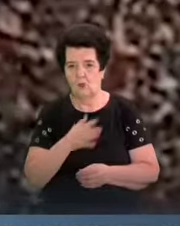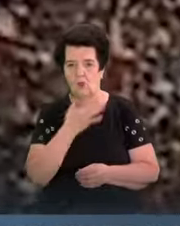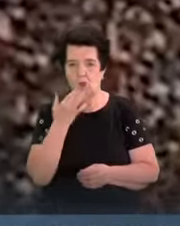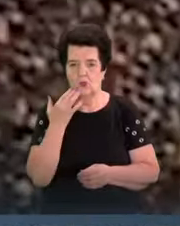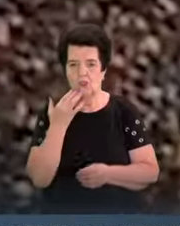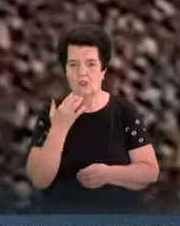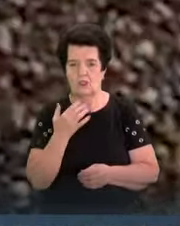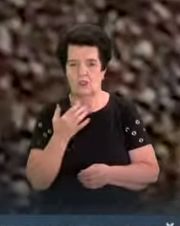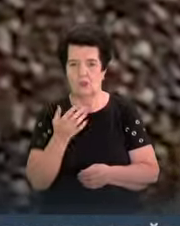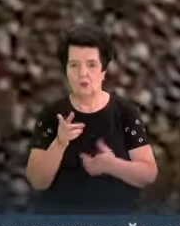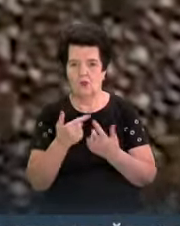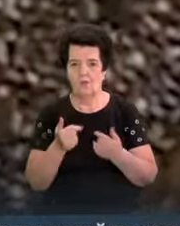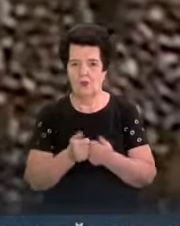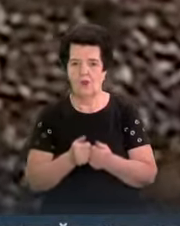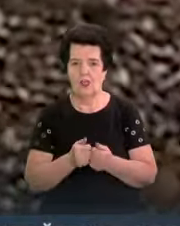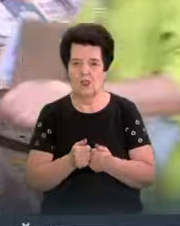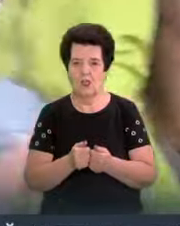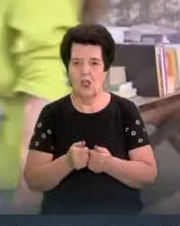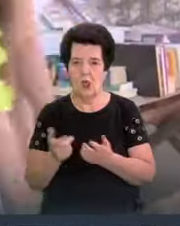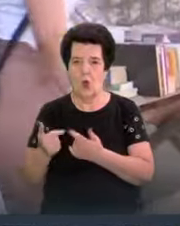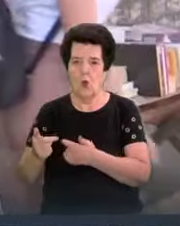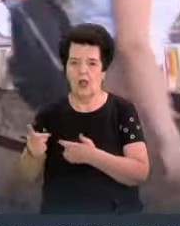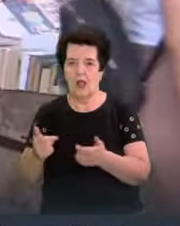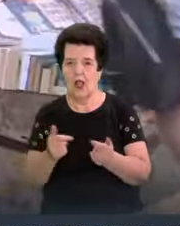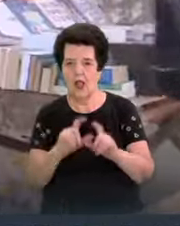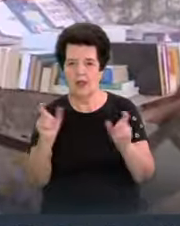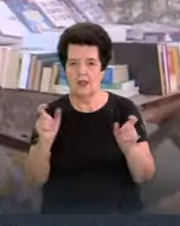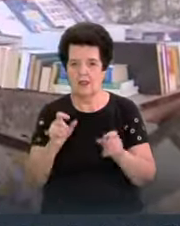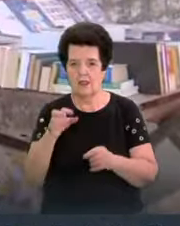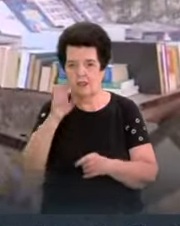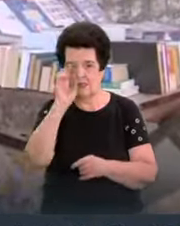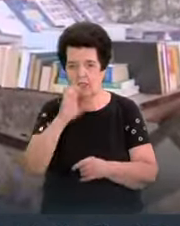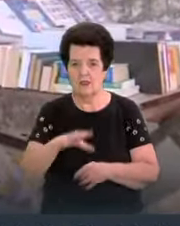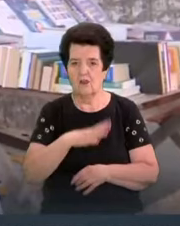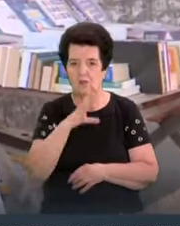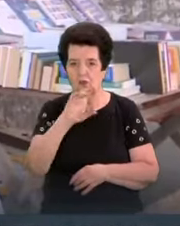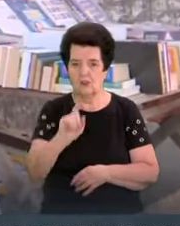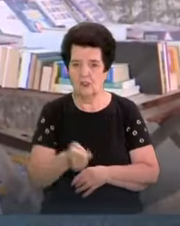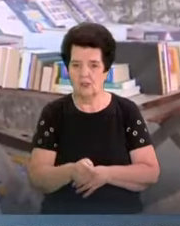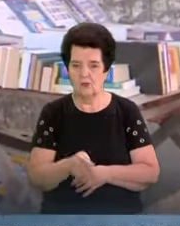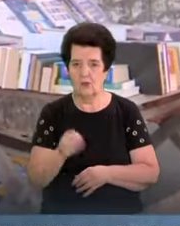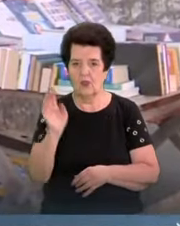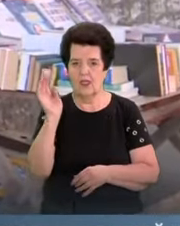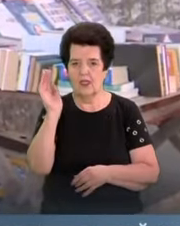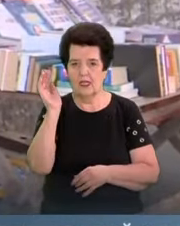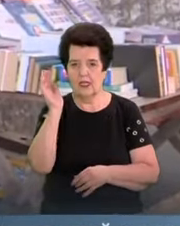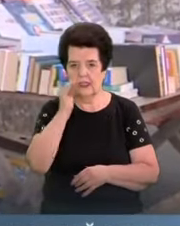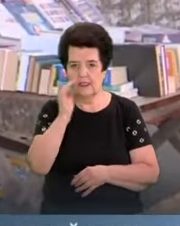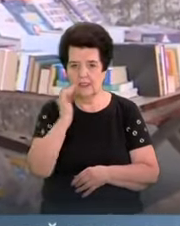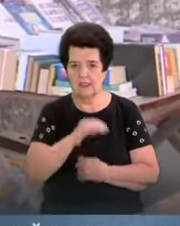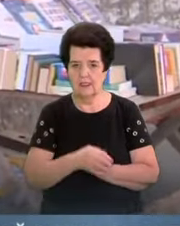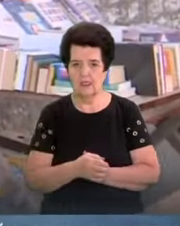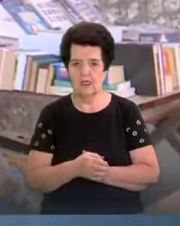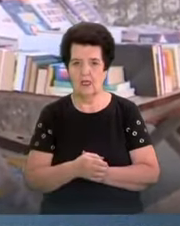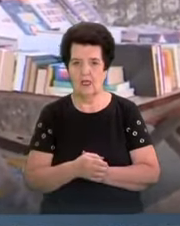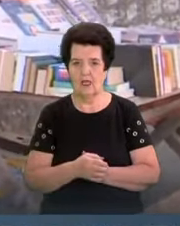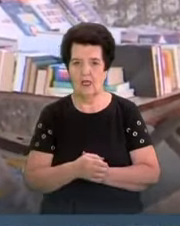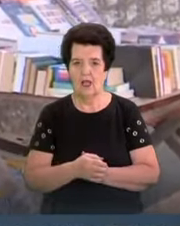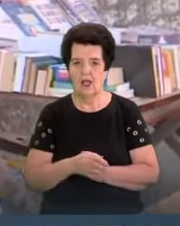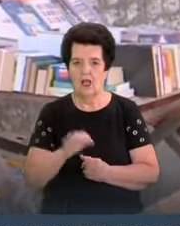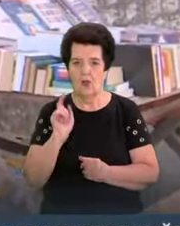S-au format organe de stat care nu erau. A fost războiul de la Transnistria, un război